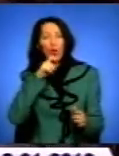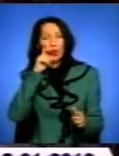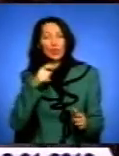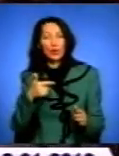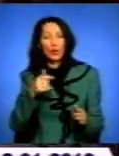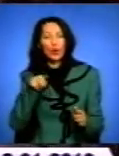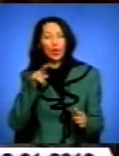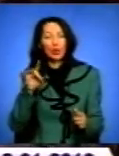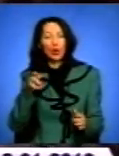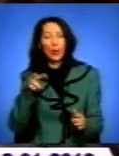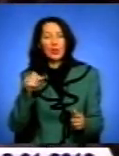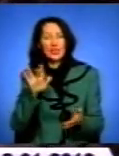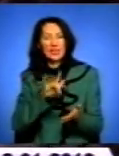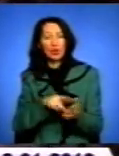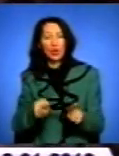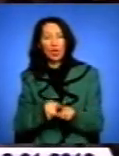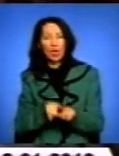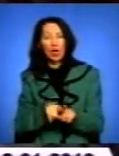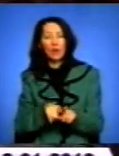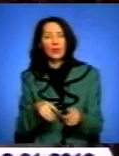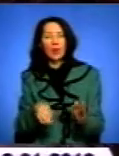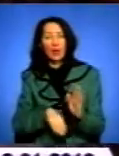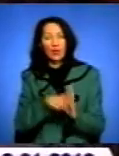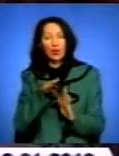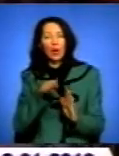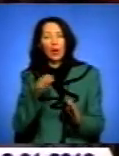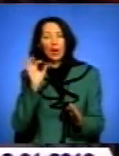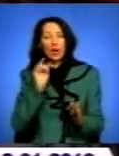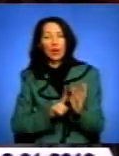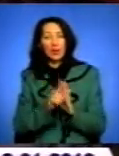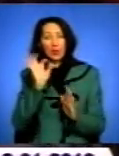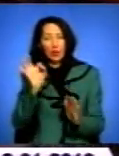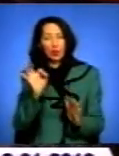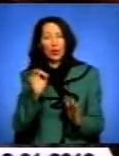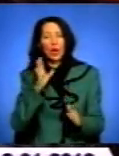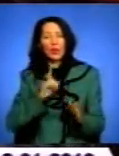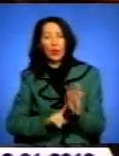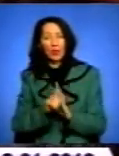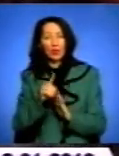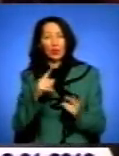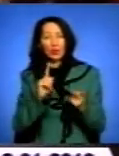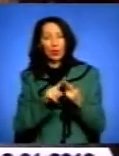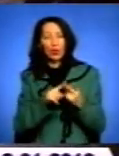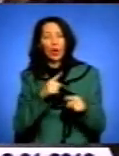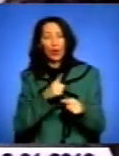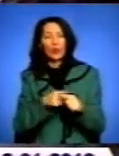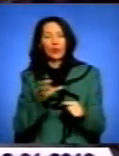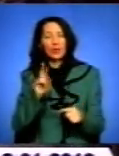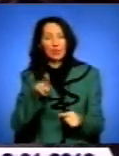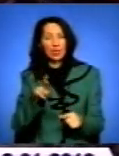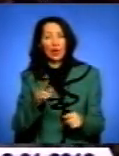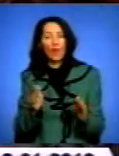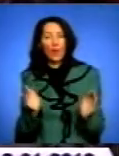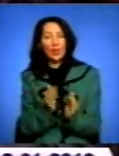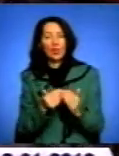гідрометцентру, така достатньо більш висока температура очікується десь на початку другої половини січня. Тобто у межах